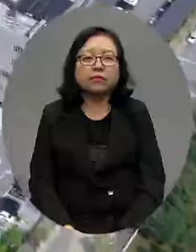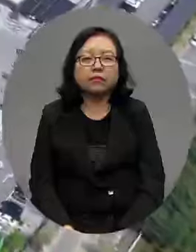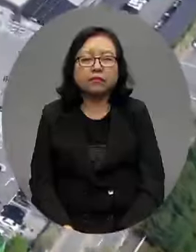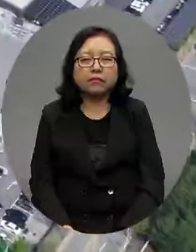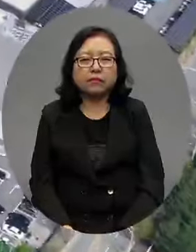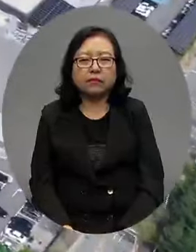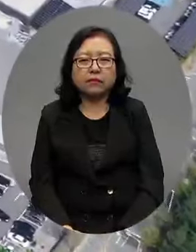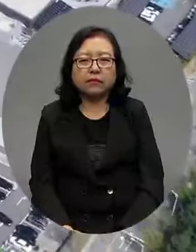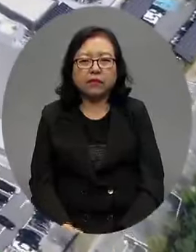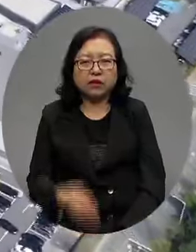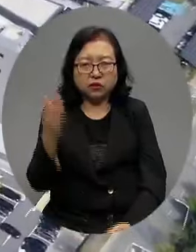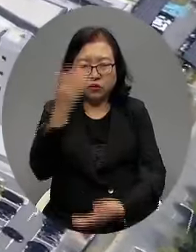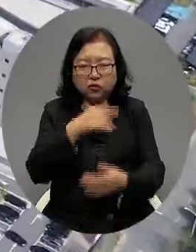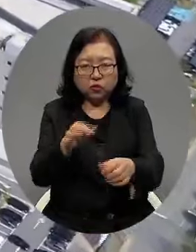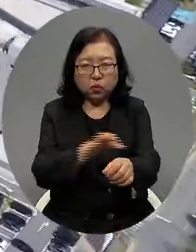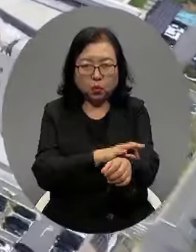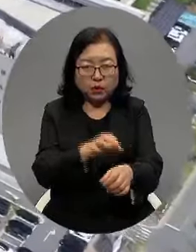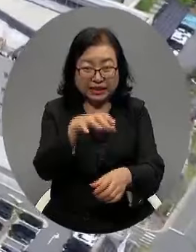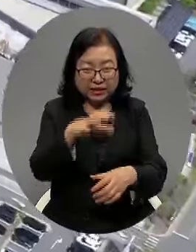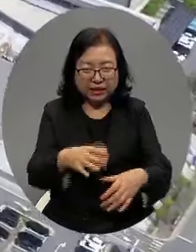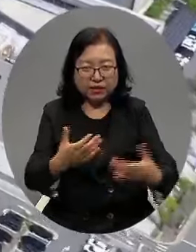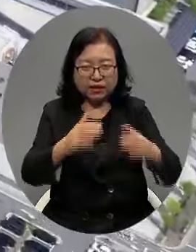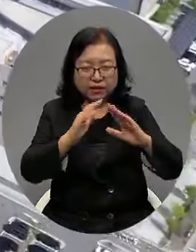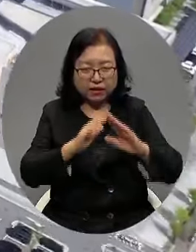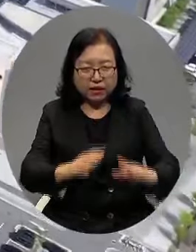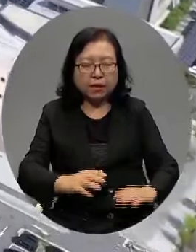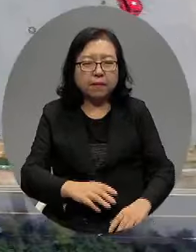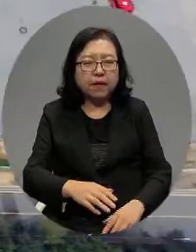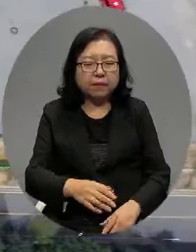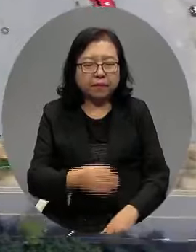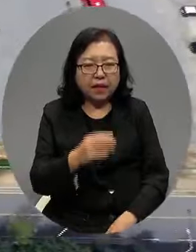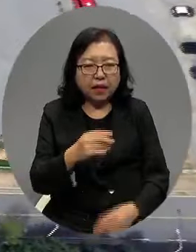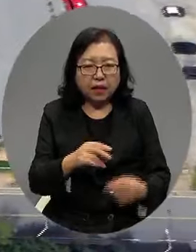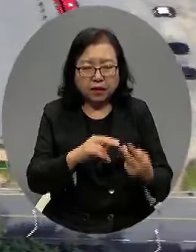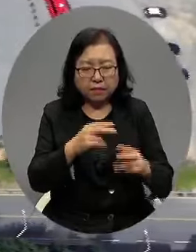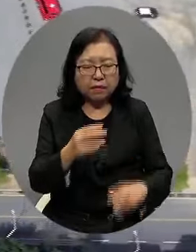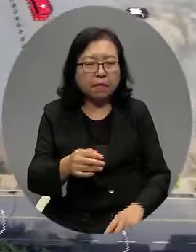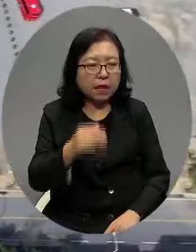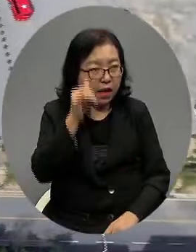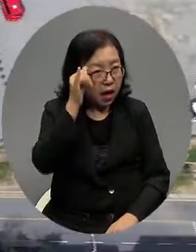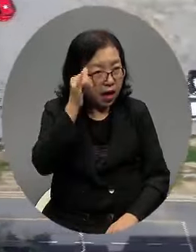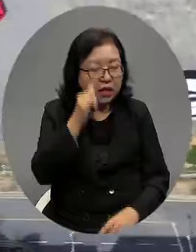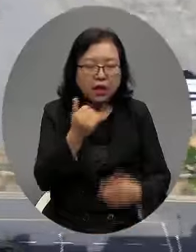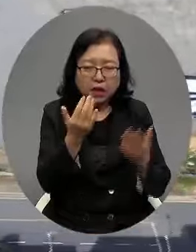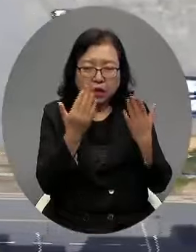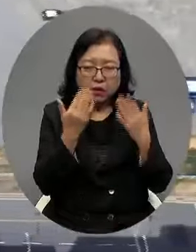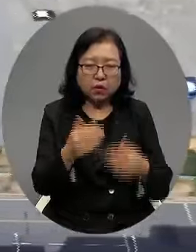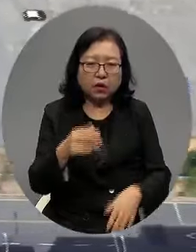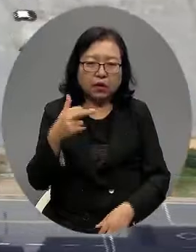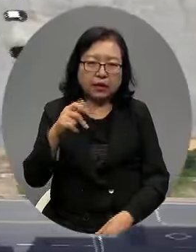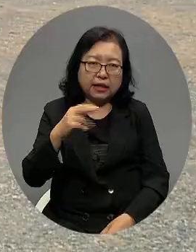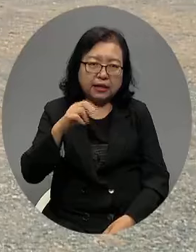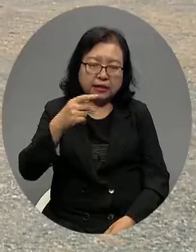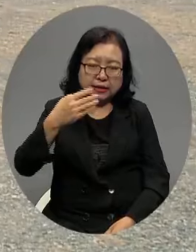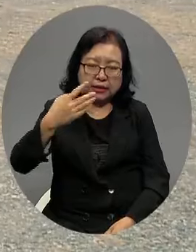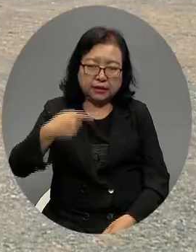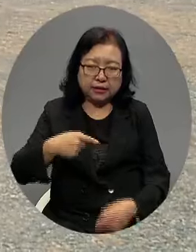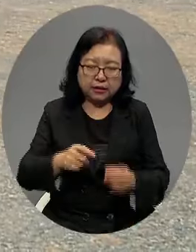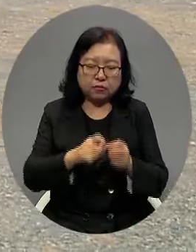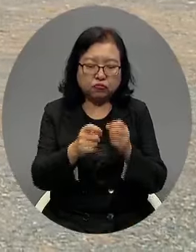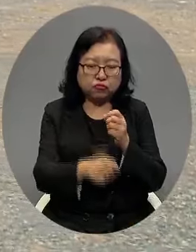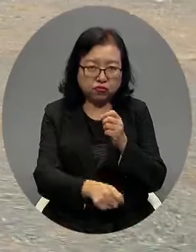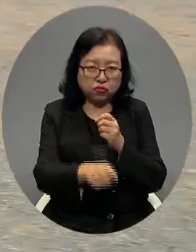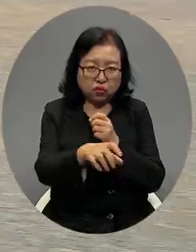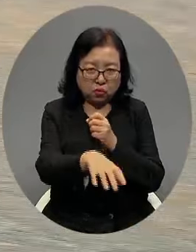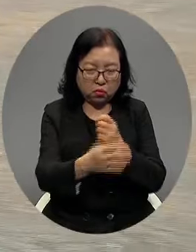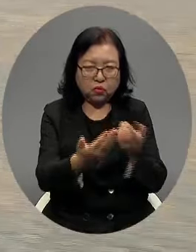기자입니다 청주 오송의 들어설 AI 바이오 영재학교는 카이스트부설 국립 학교로 설립됩니다 학습